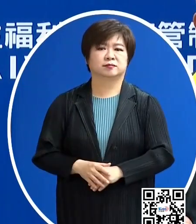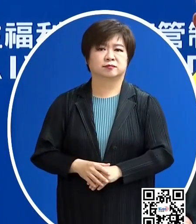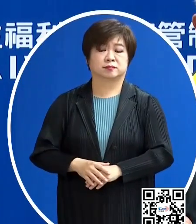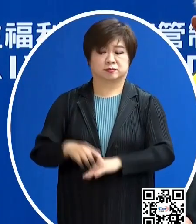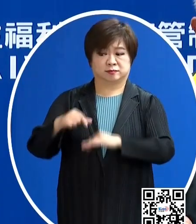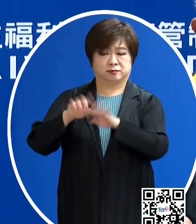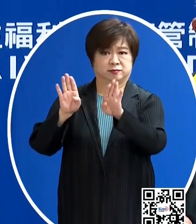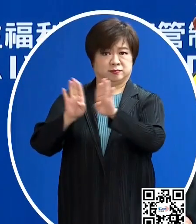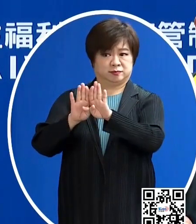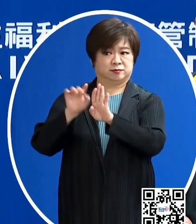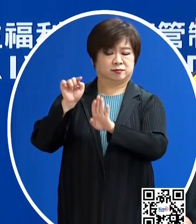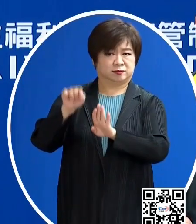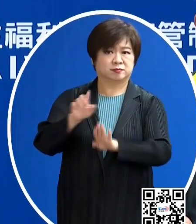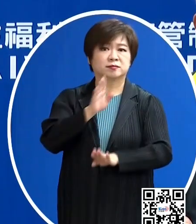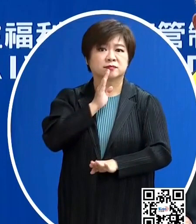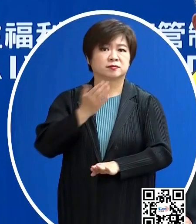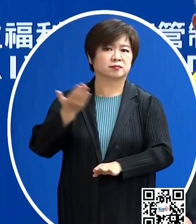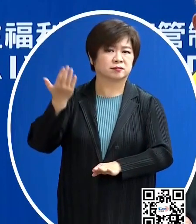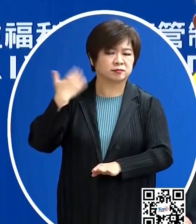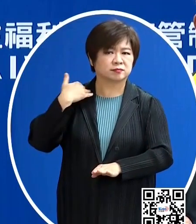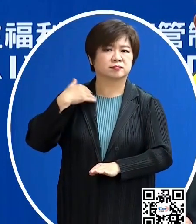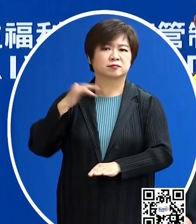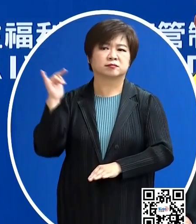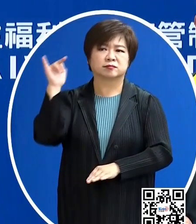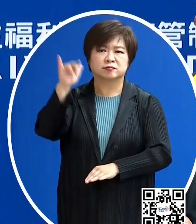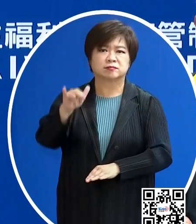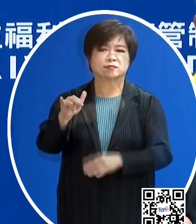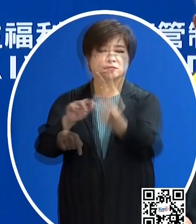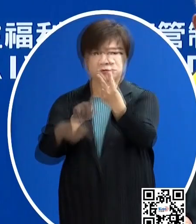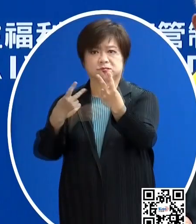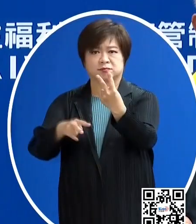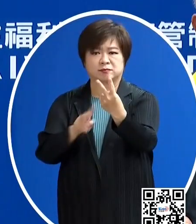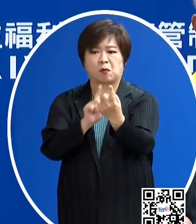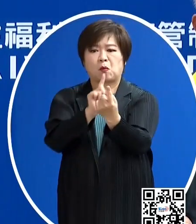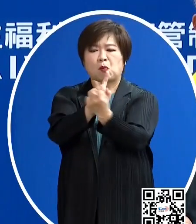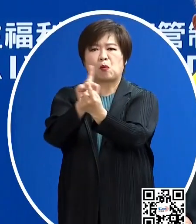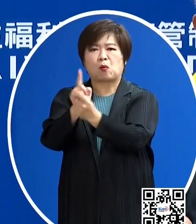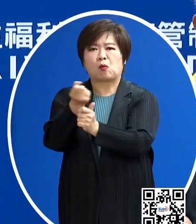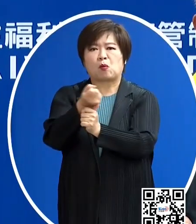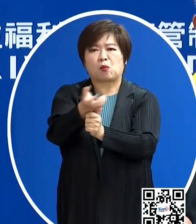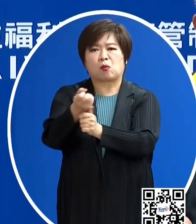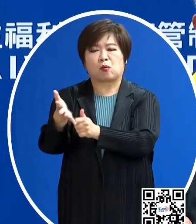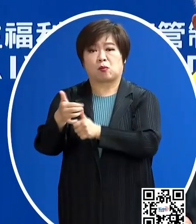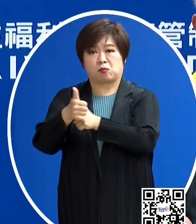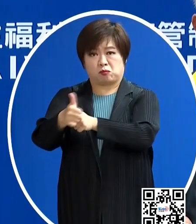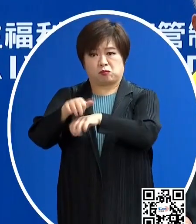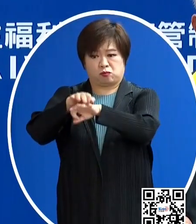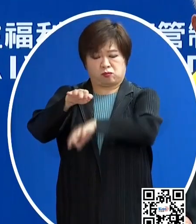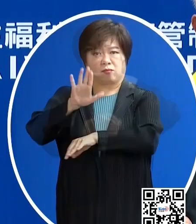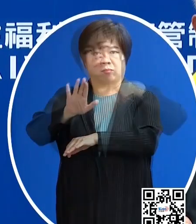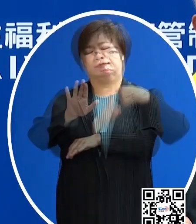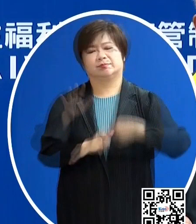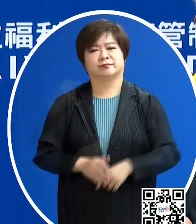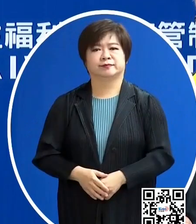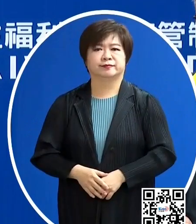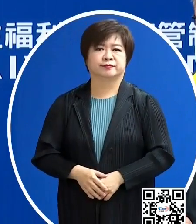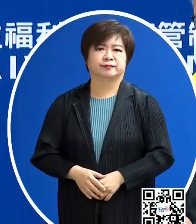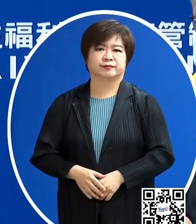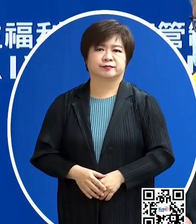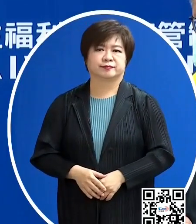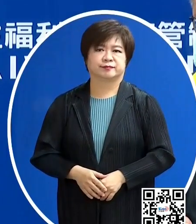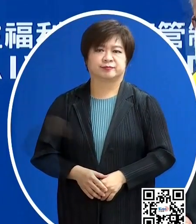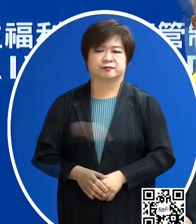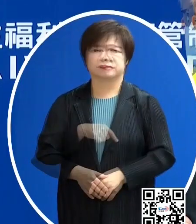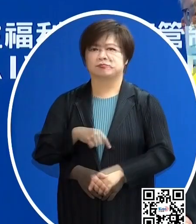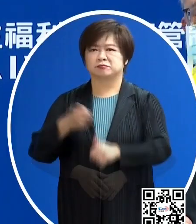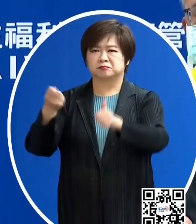金门县这个都是上次去金门的两位他们的接触者那时候就框列，那两位是阴转阳。那这里面